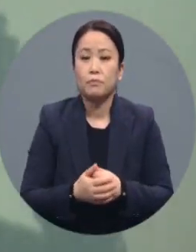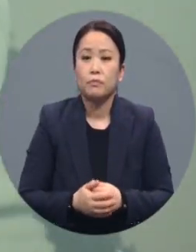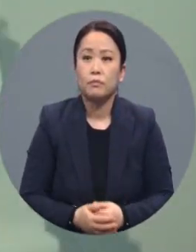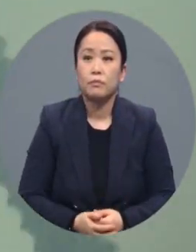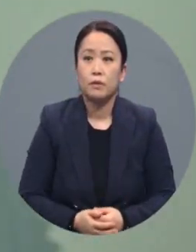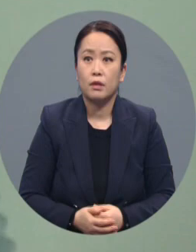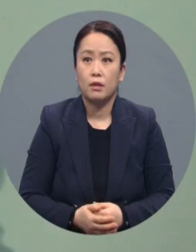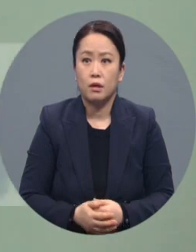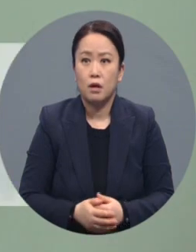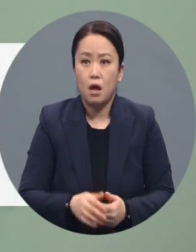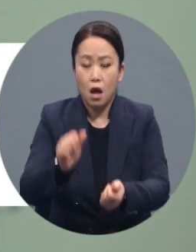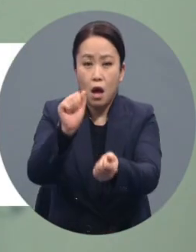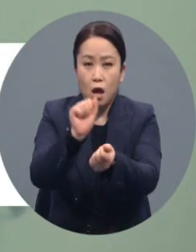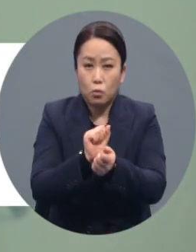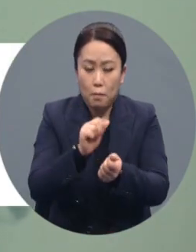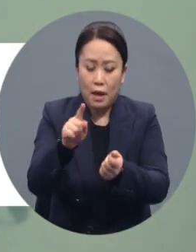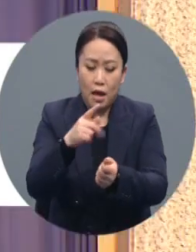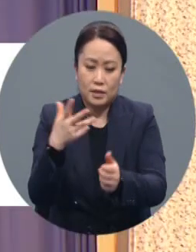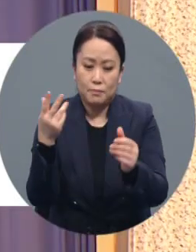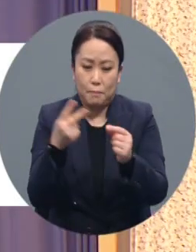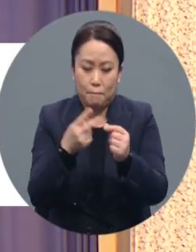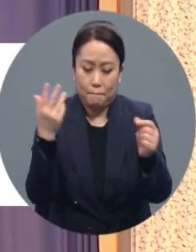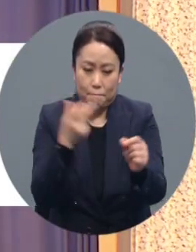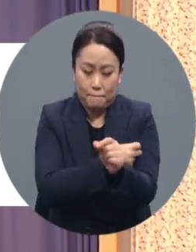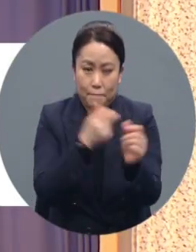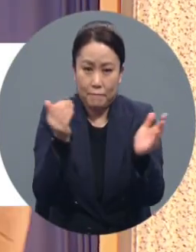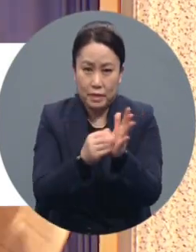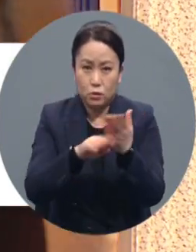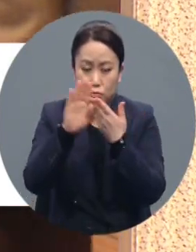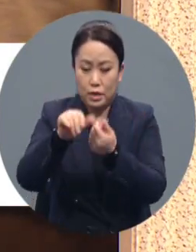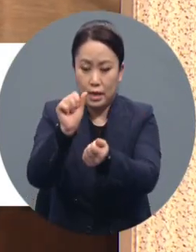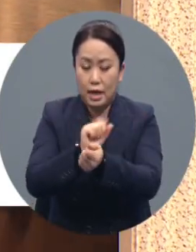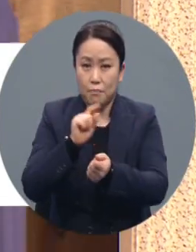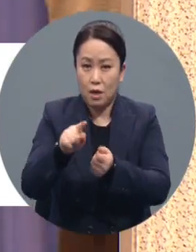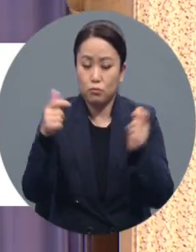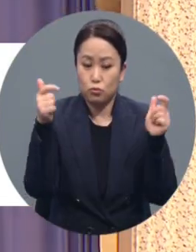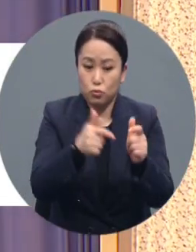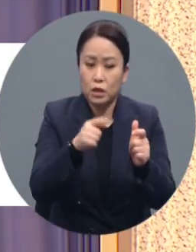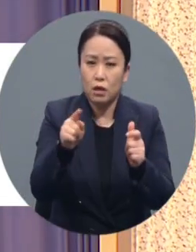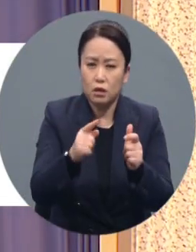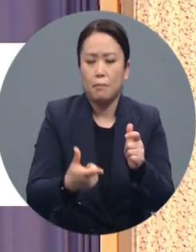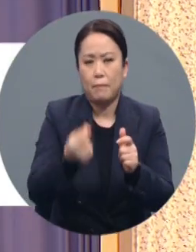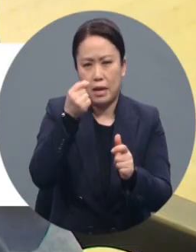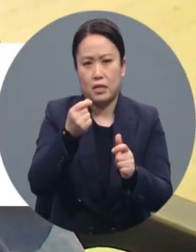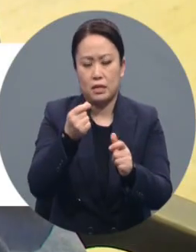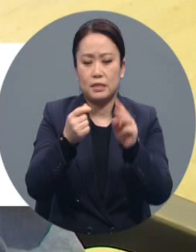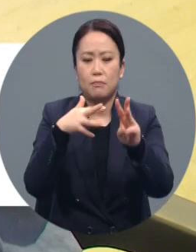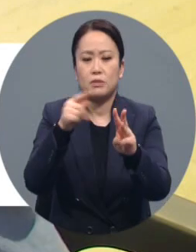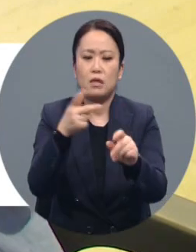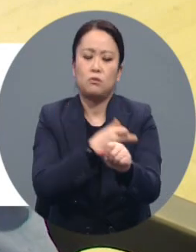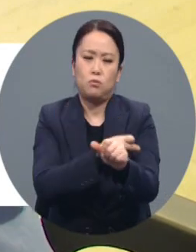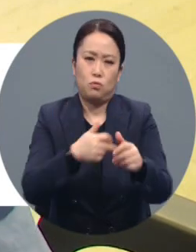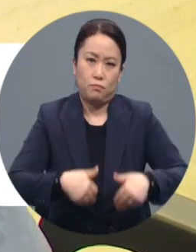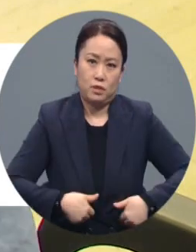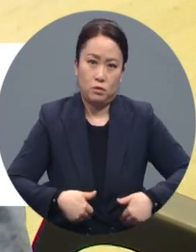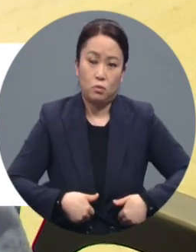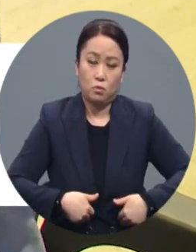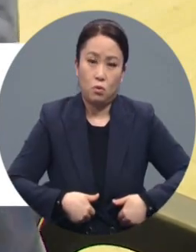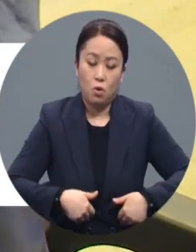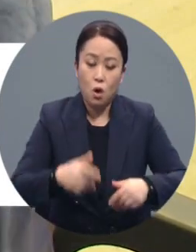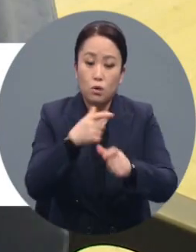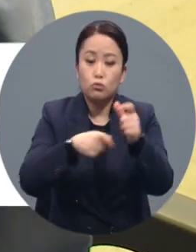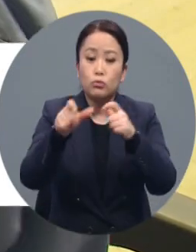돌파하면 줄이는 것은 하나밖에 없습니다 빨리 아 추가 접종을 받으셔야 됩니다 아 추가접종 이라 그래가지고